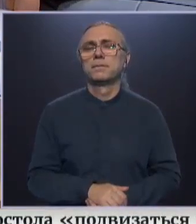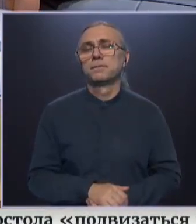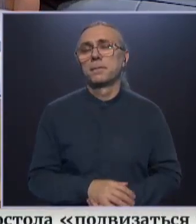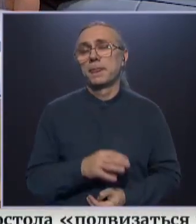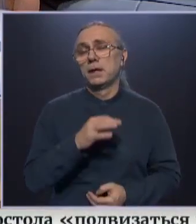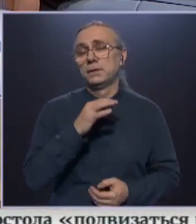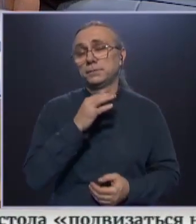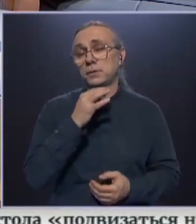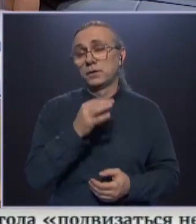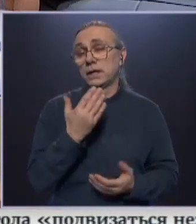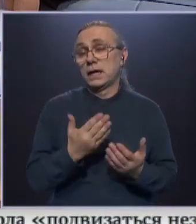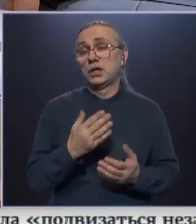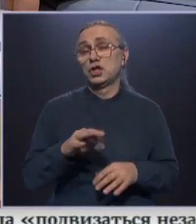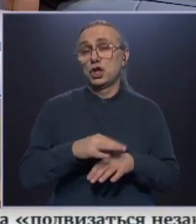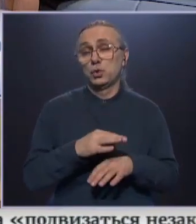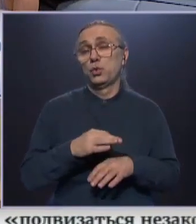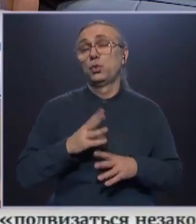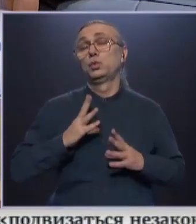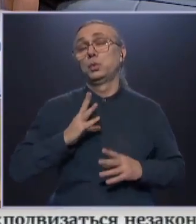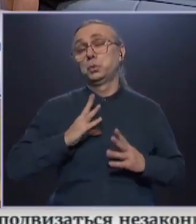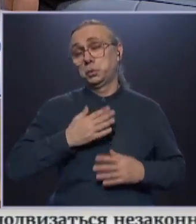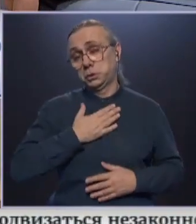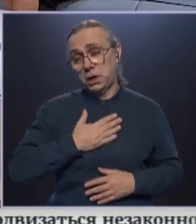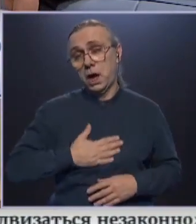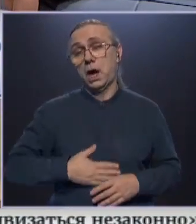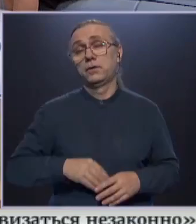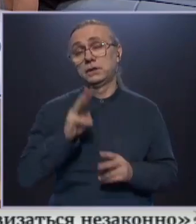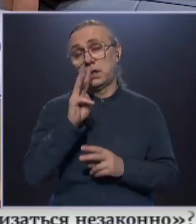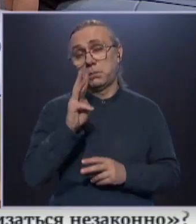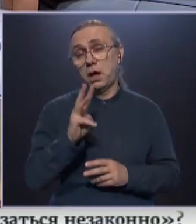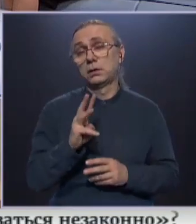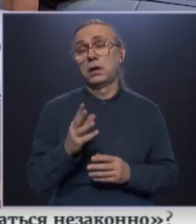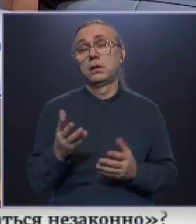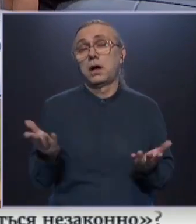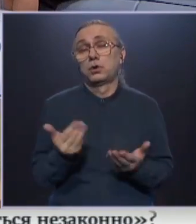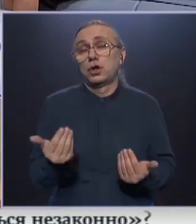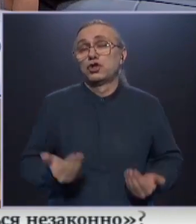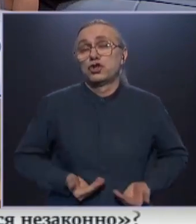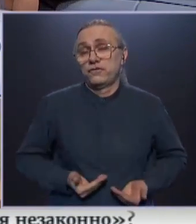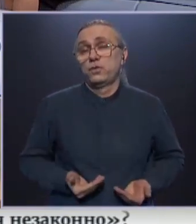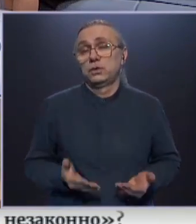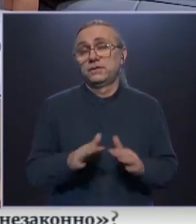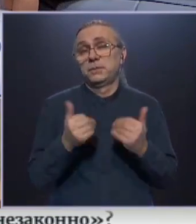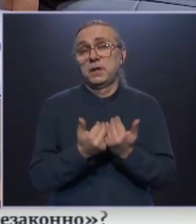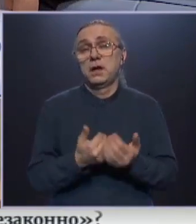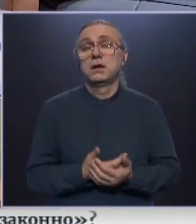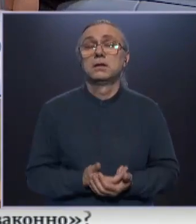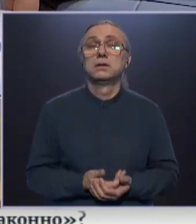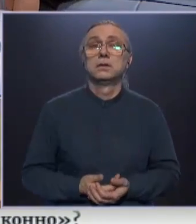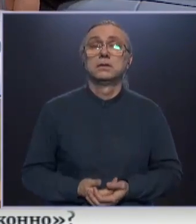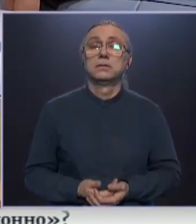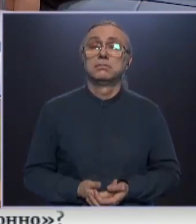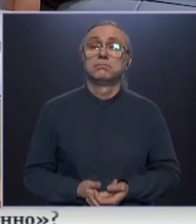Если жену устраивает, допустим, та зарплата, на которую, в общем-то, они живут, там, да, кушают продел